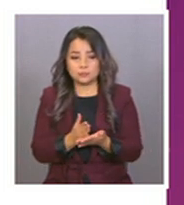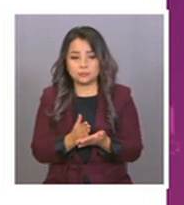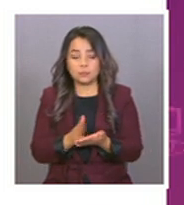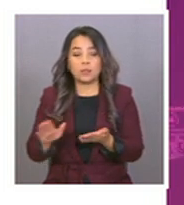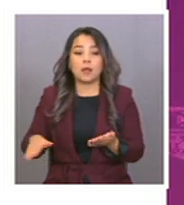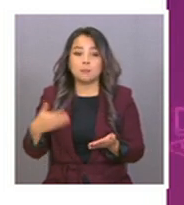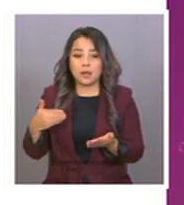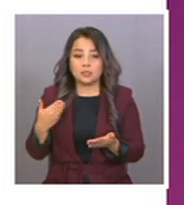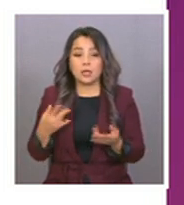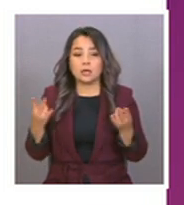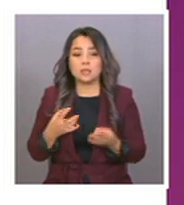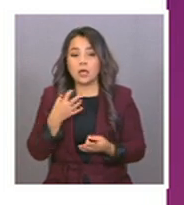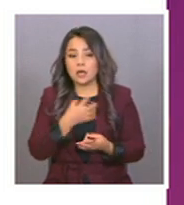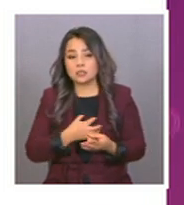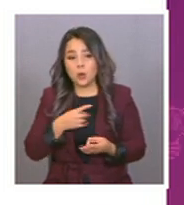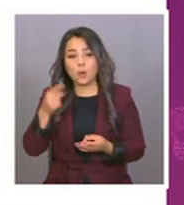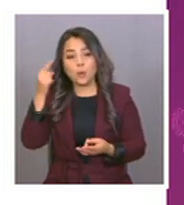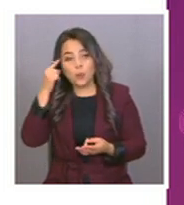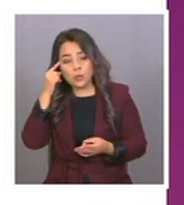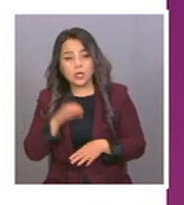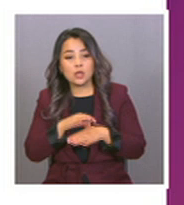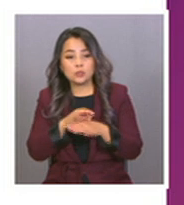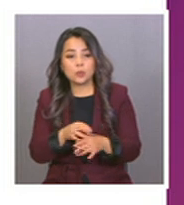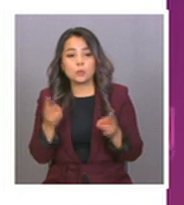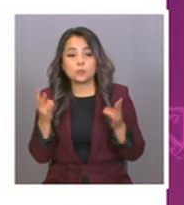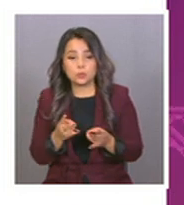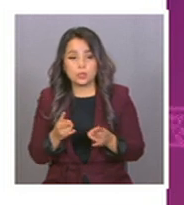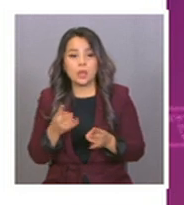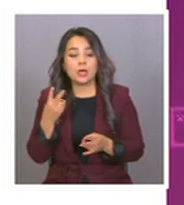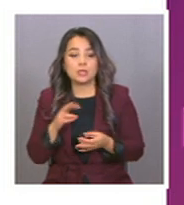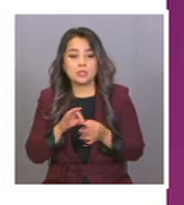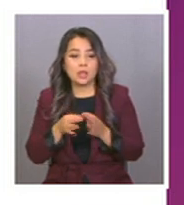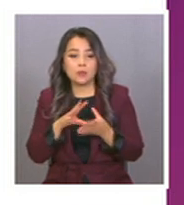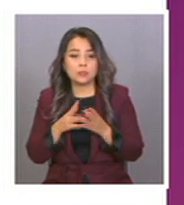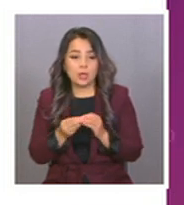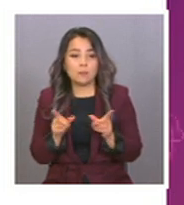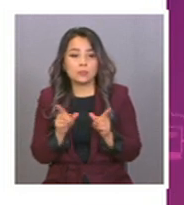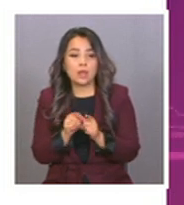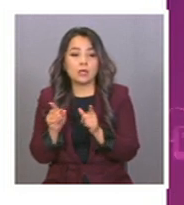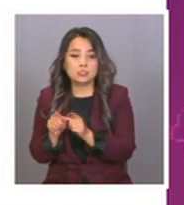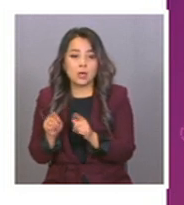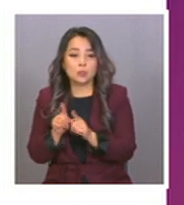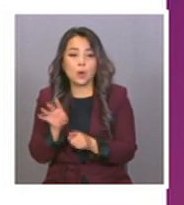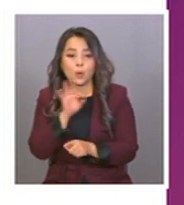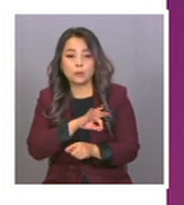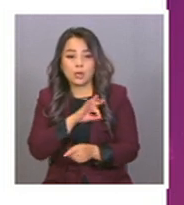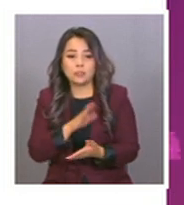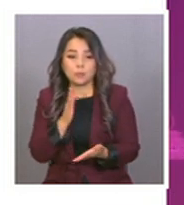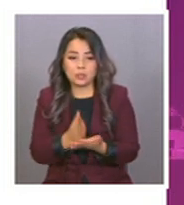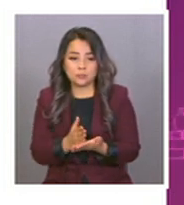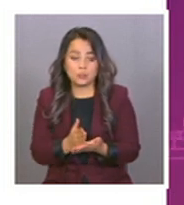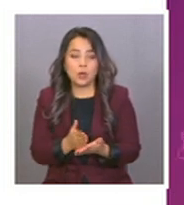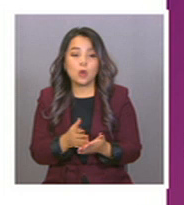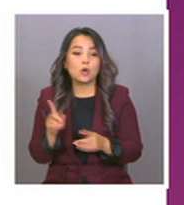Пайдалылық, қажеттілік туралы айтқан ойын жеткізу үшін егіздеу, яғни параллелизмді қолданған.